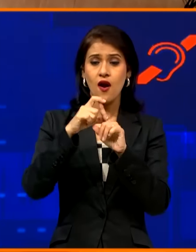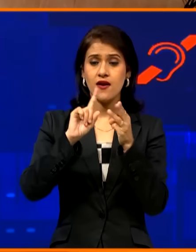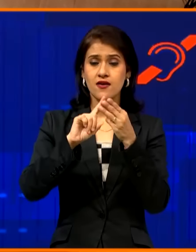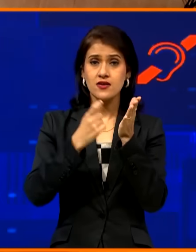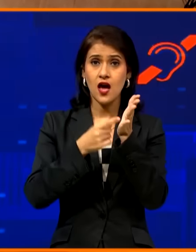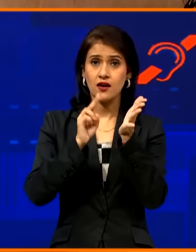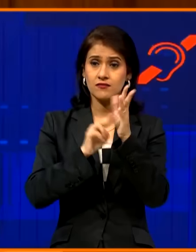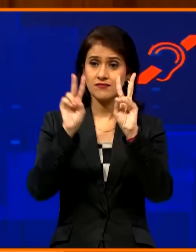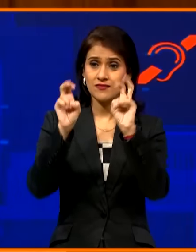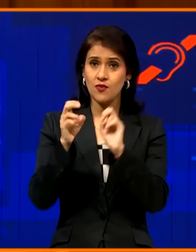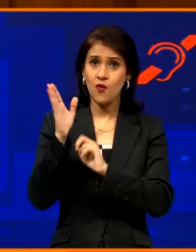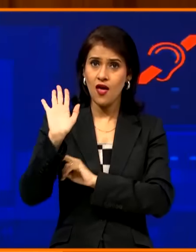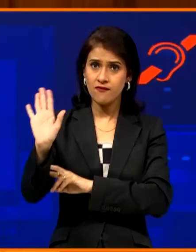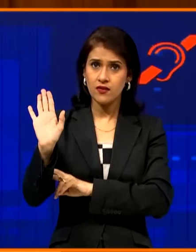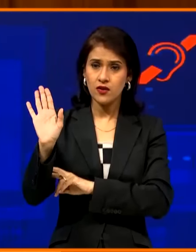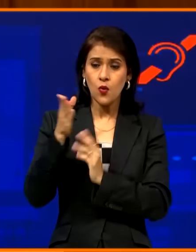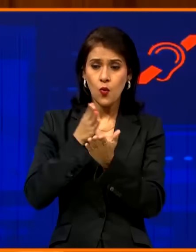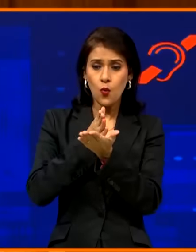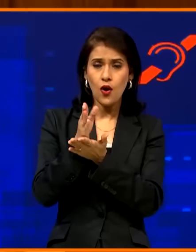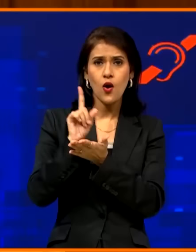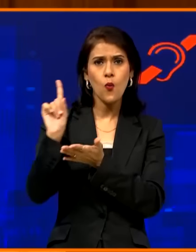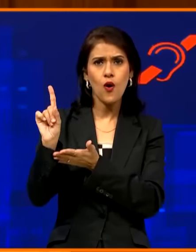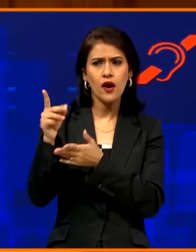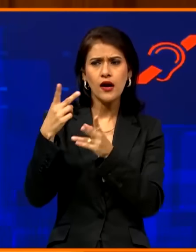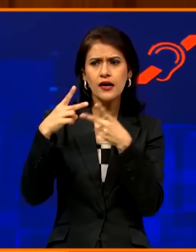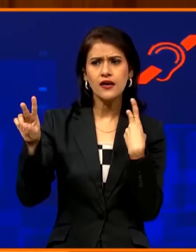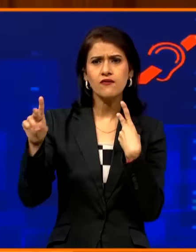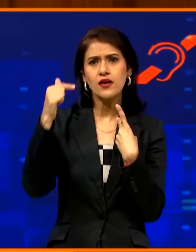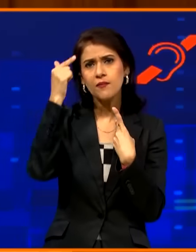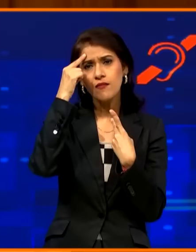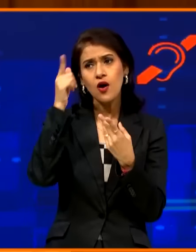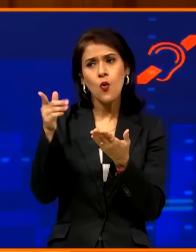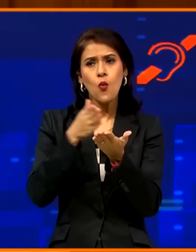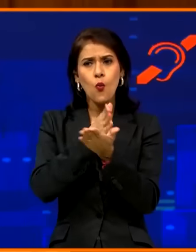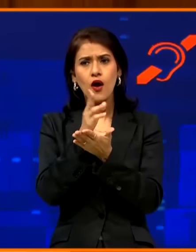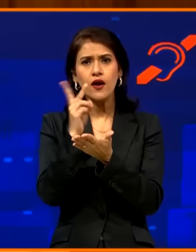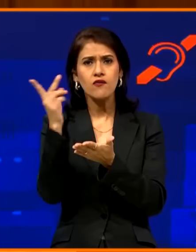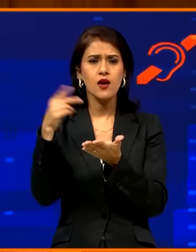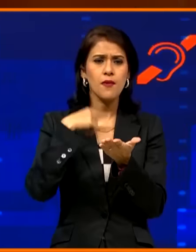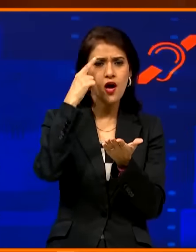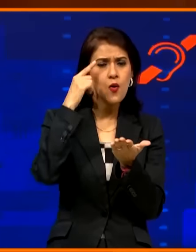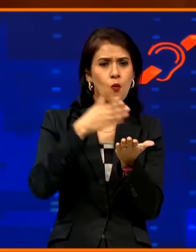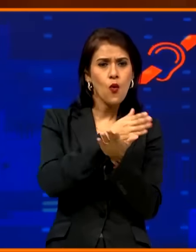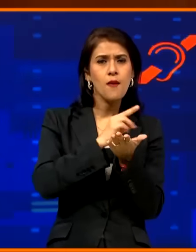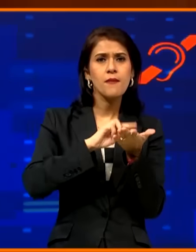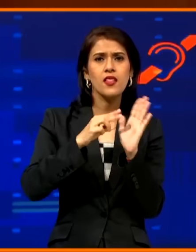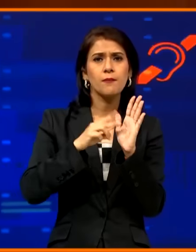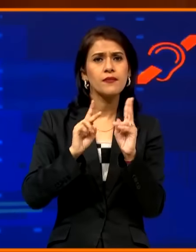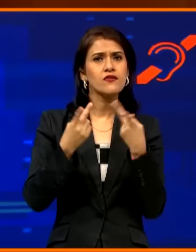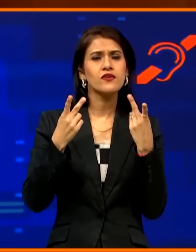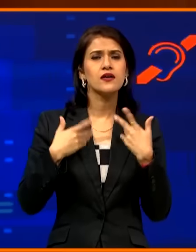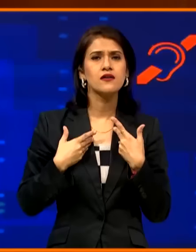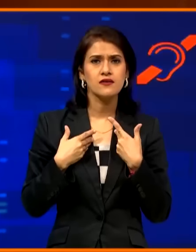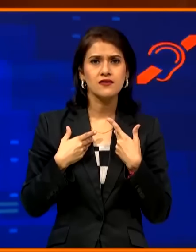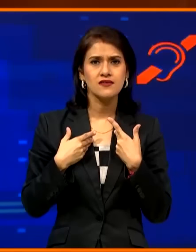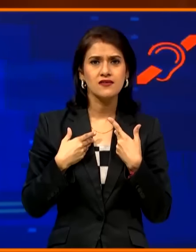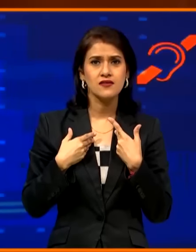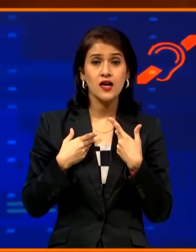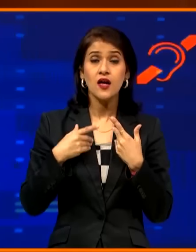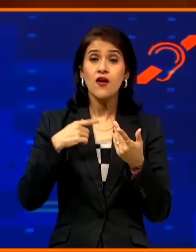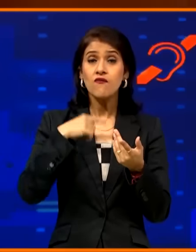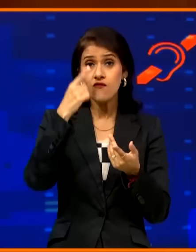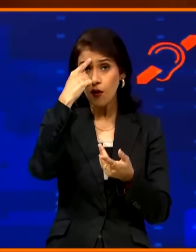लिए आपका मेयार एक है मेरा मेयार कुछ दूसरा है आधुनिक होने के लिए मेरे नजदीक आधुनिक होने का मतलब यह